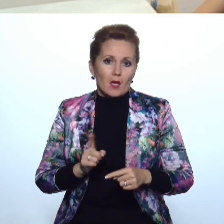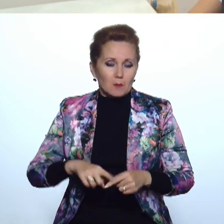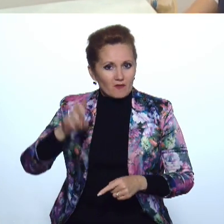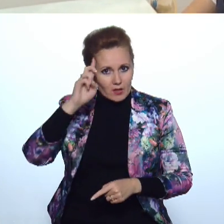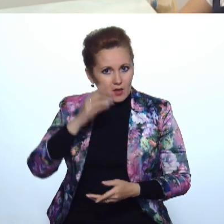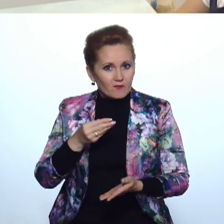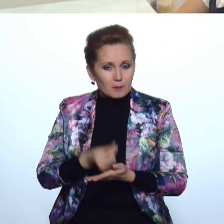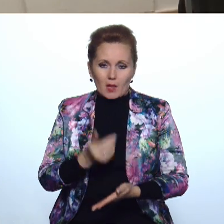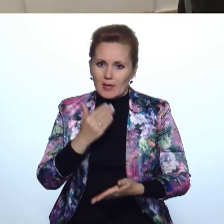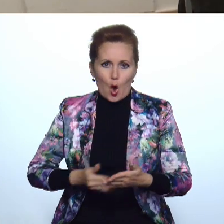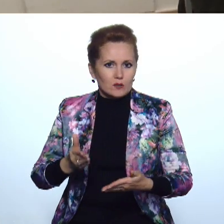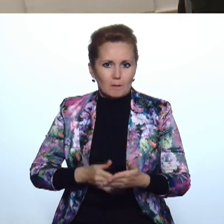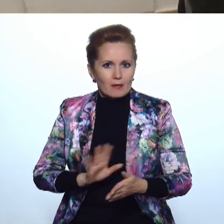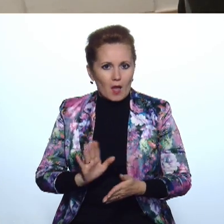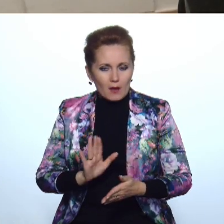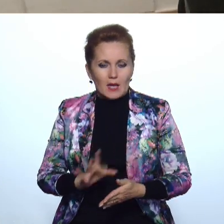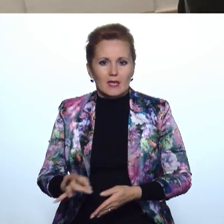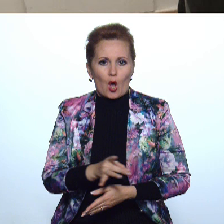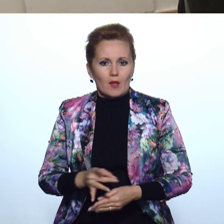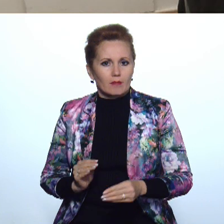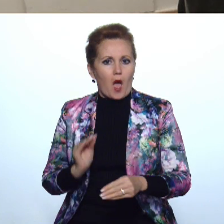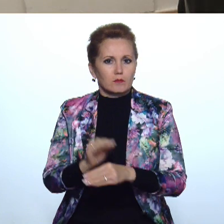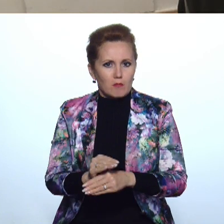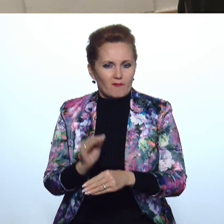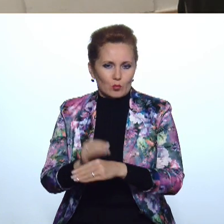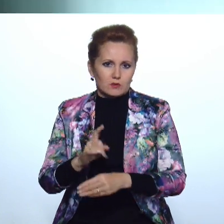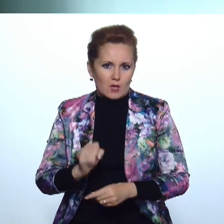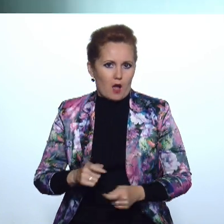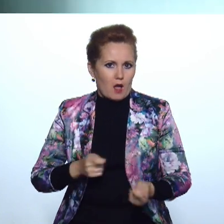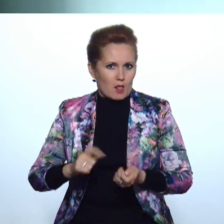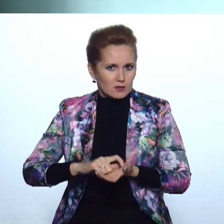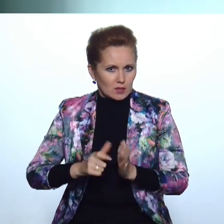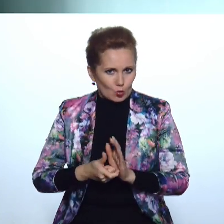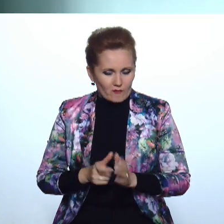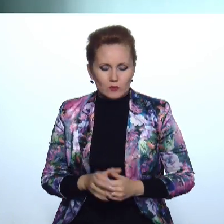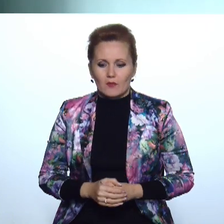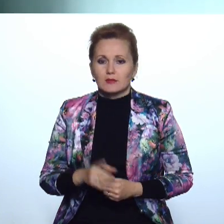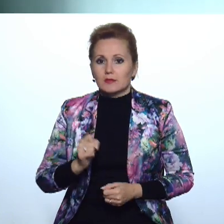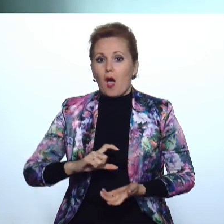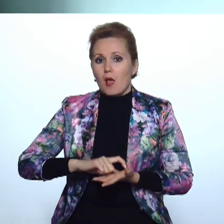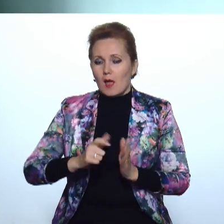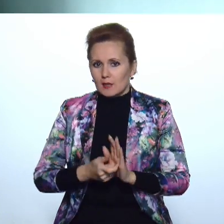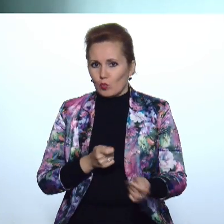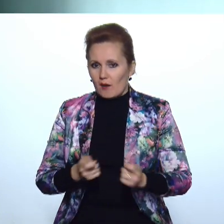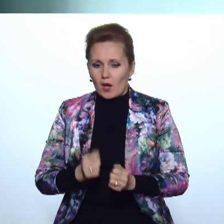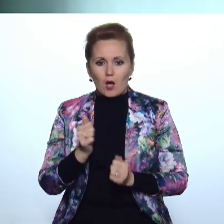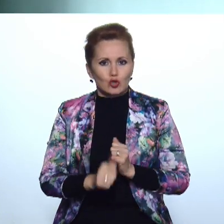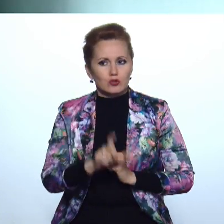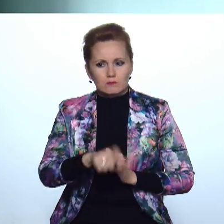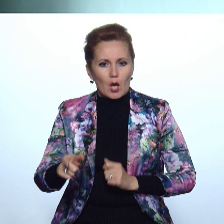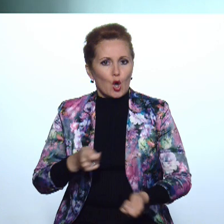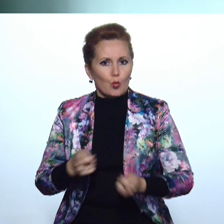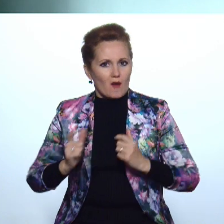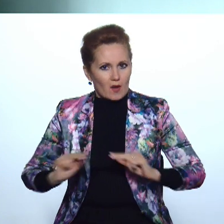федеральная выплата не отменяет региональную надбавку за классное руководство. За классное руководство каждый классный руководитель